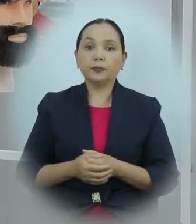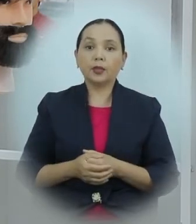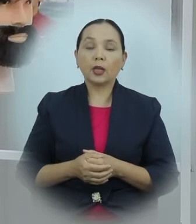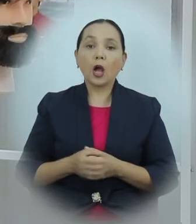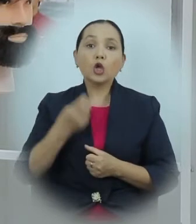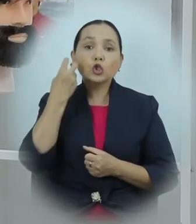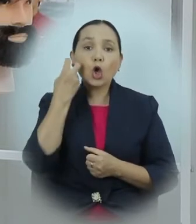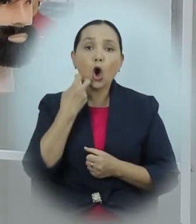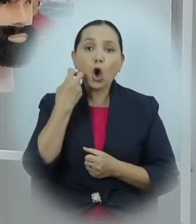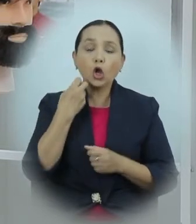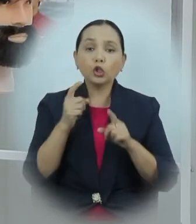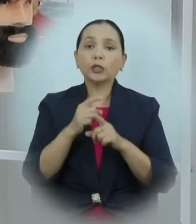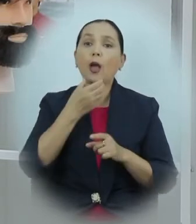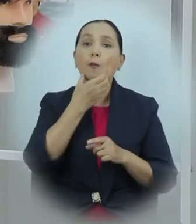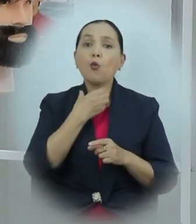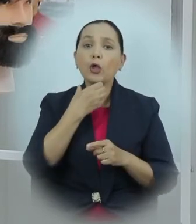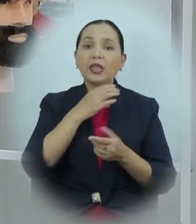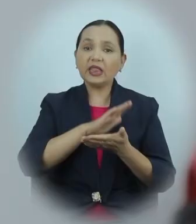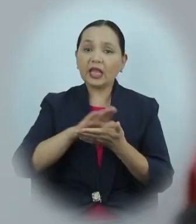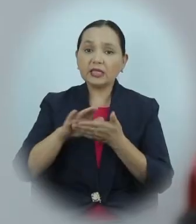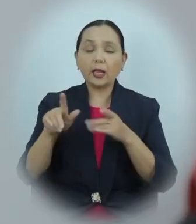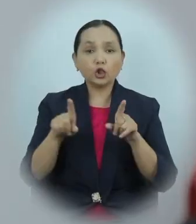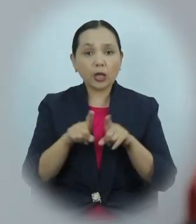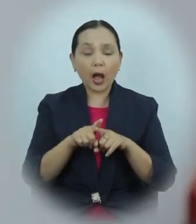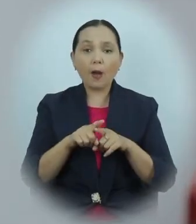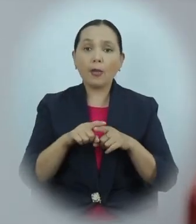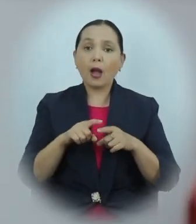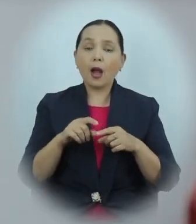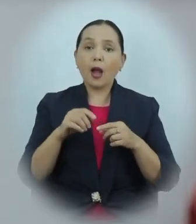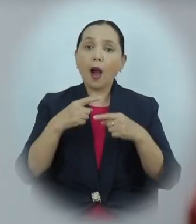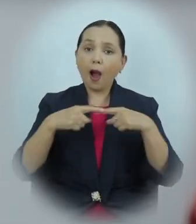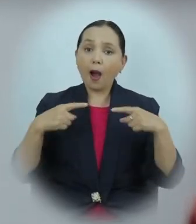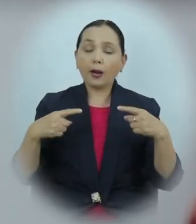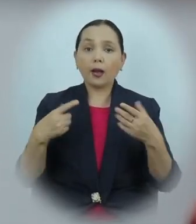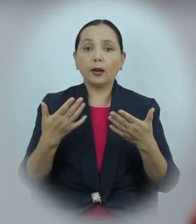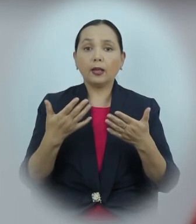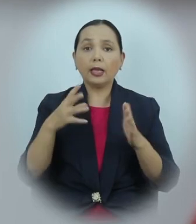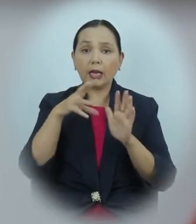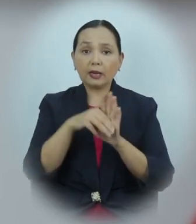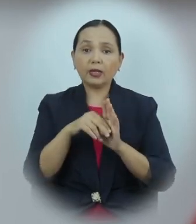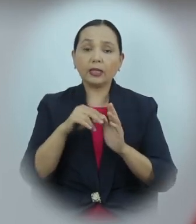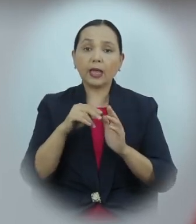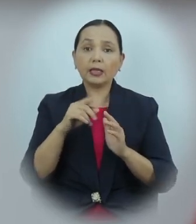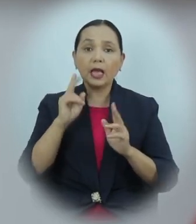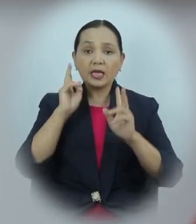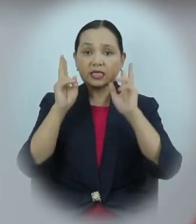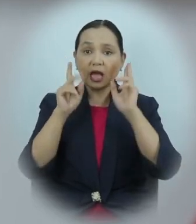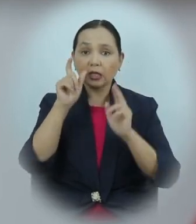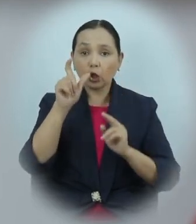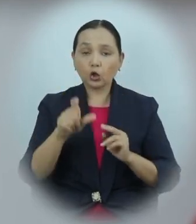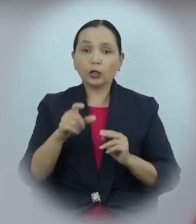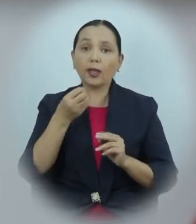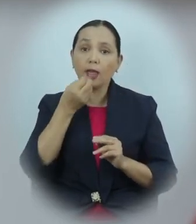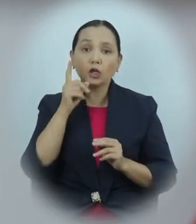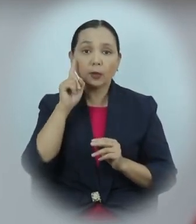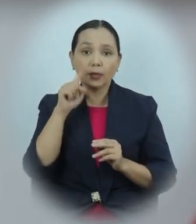Soqol olishda ham, bo'yin tekislashda ham har bir bu kasbga kirayotgan sartarosh geometriyani yaxshi